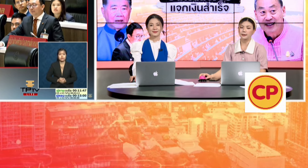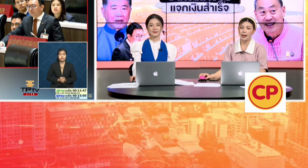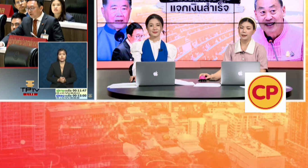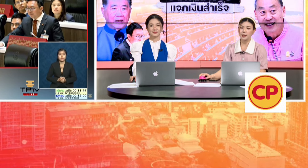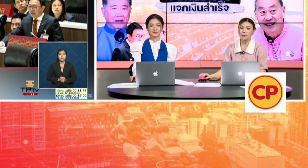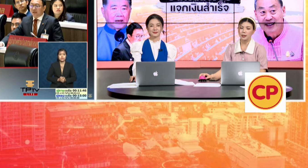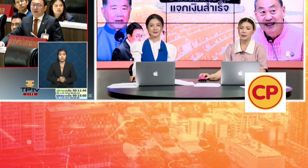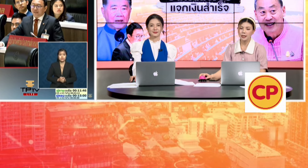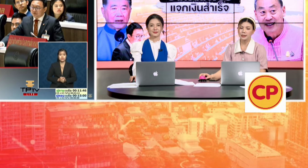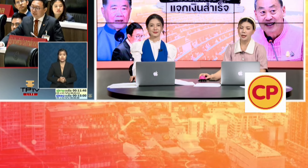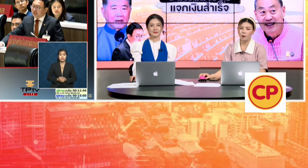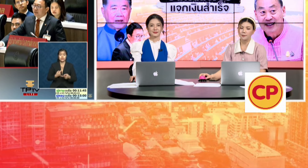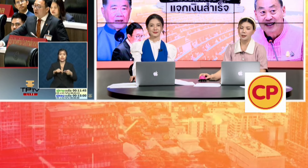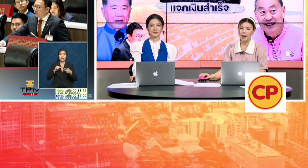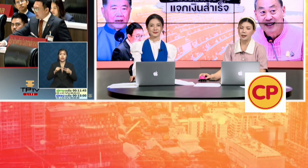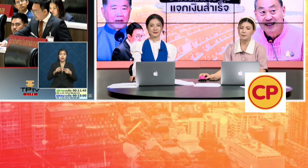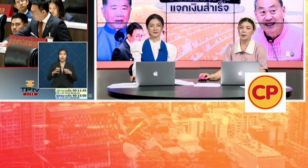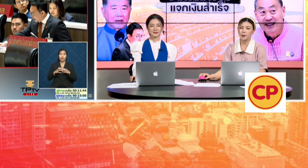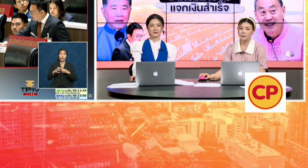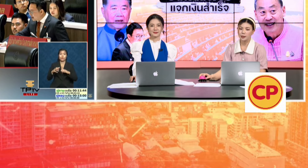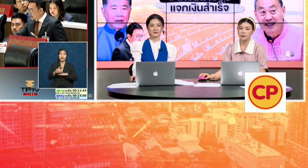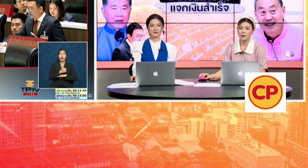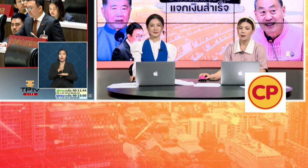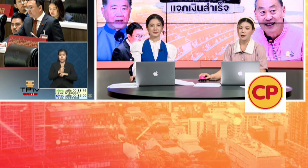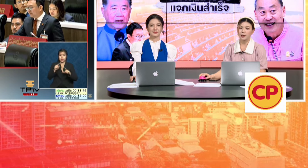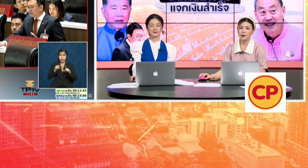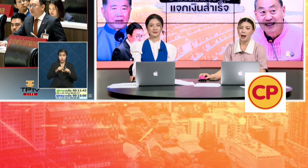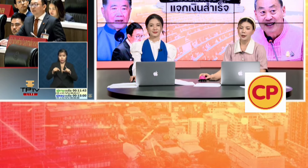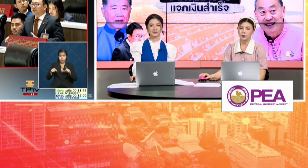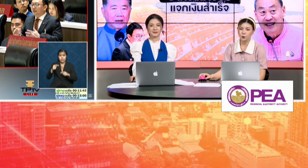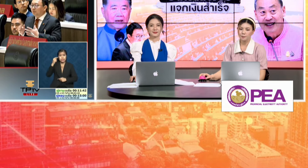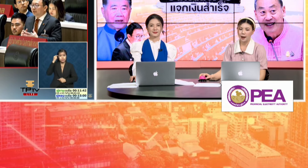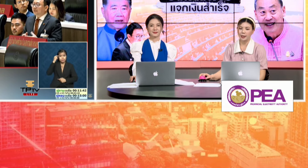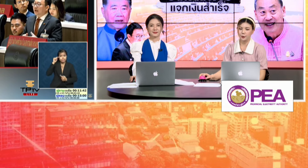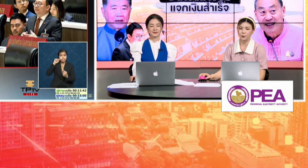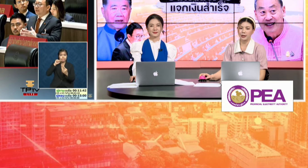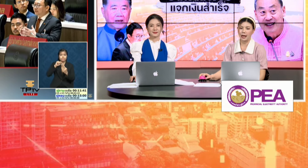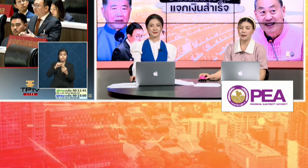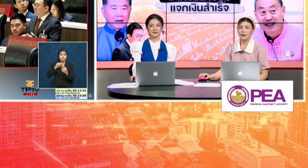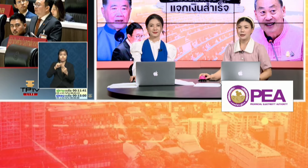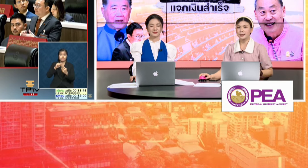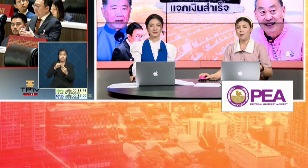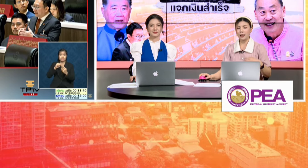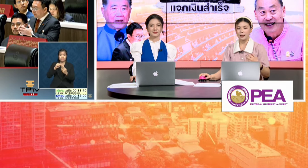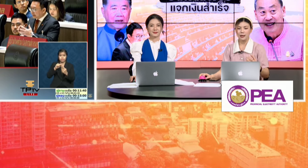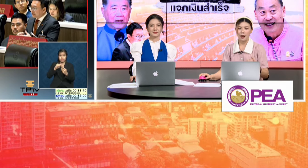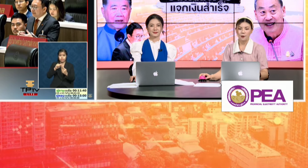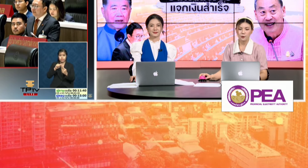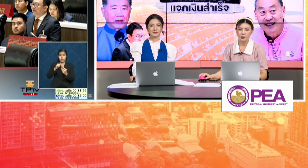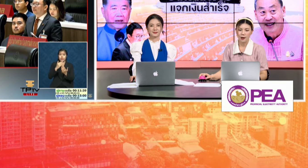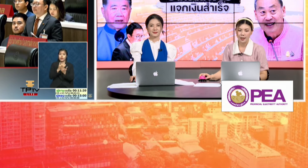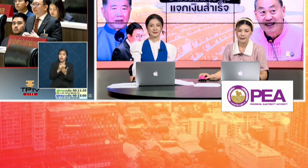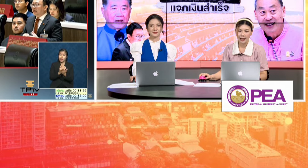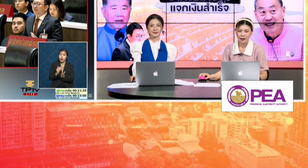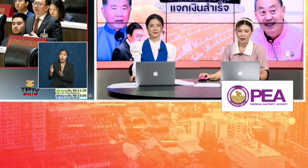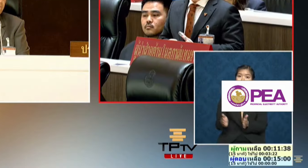คุมขังทางการเมืองที่แสดงความเห็นทางการเมืองเพิ่มขึ้นในรัฐบาลชุดใหม่อยู่นะคะในจังหวะนี้เนี่ยรู้